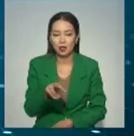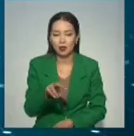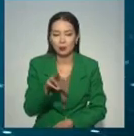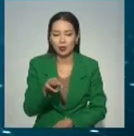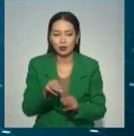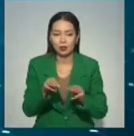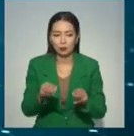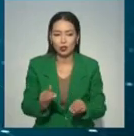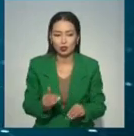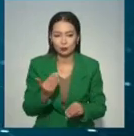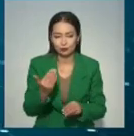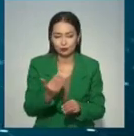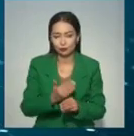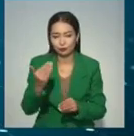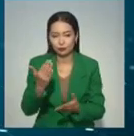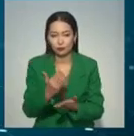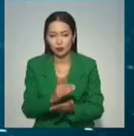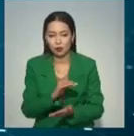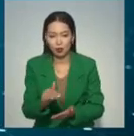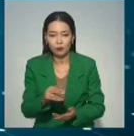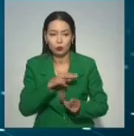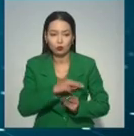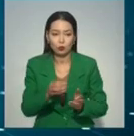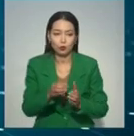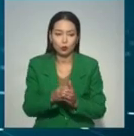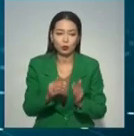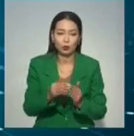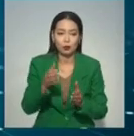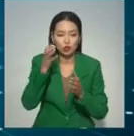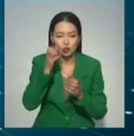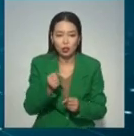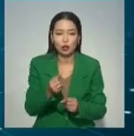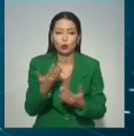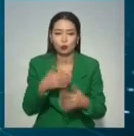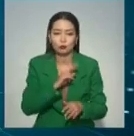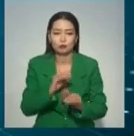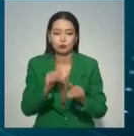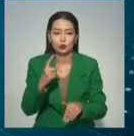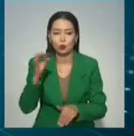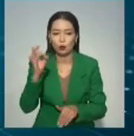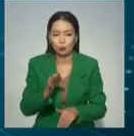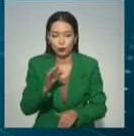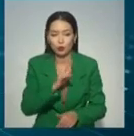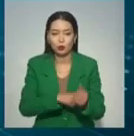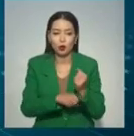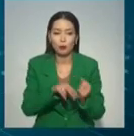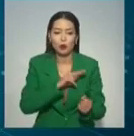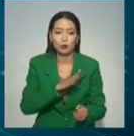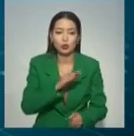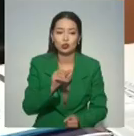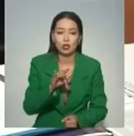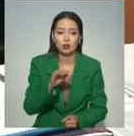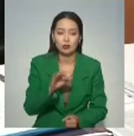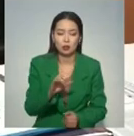дочерней компании. Трудовой коллектив дома отдыха «Шахтер» уже трудоустроен на 100%. Сотрудники, работавшие в «Жартасе», пока